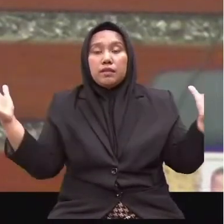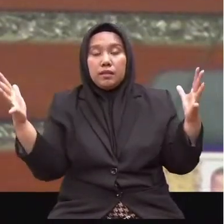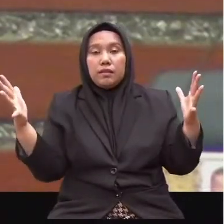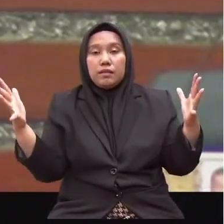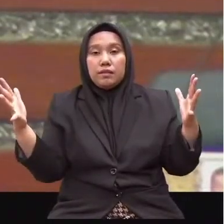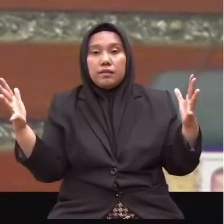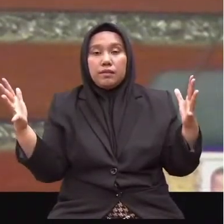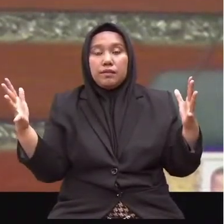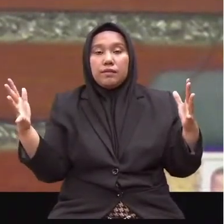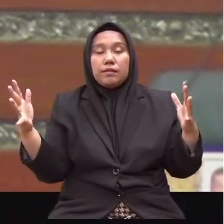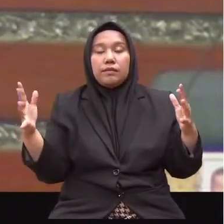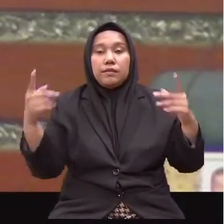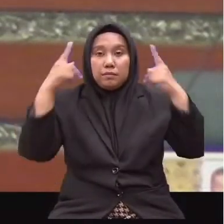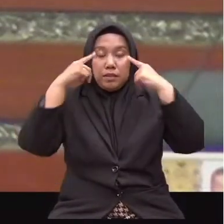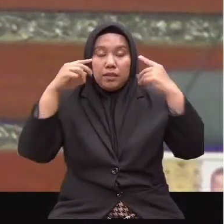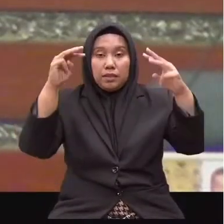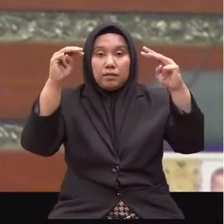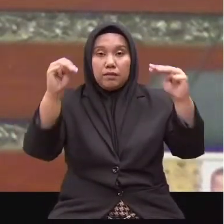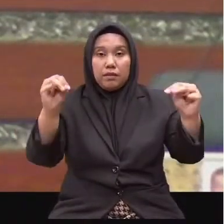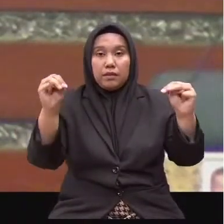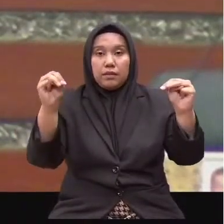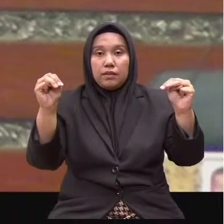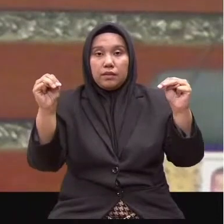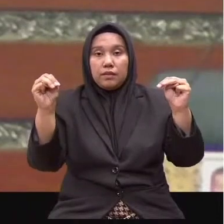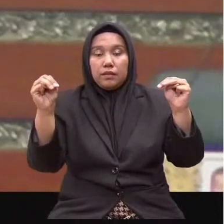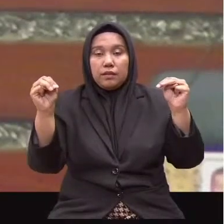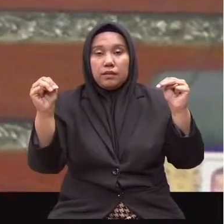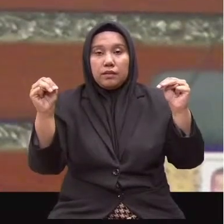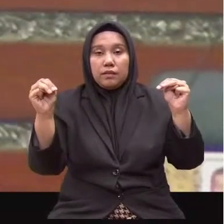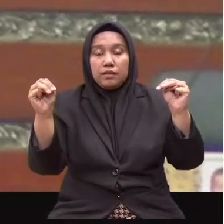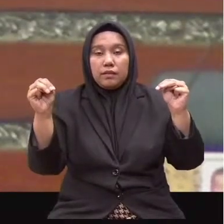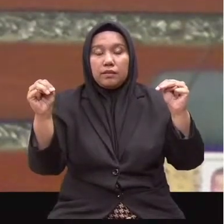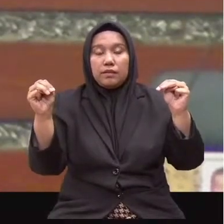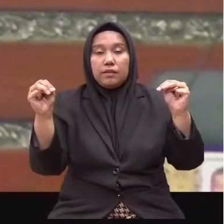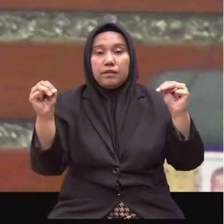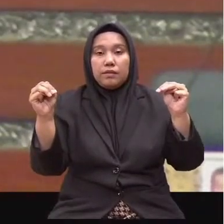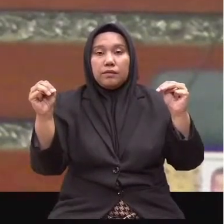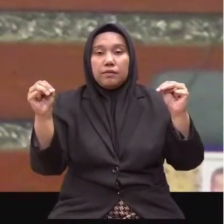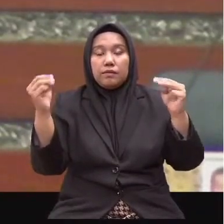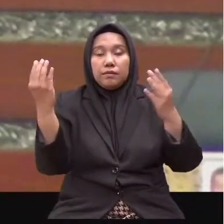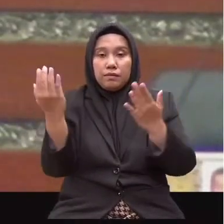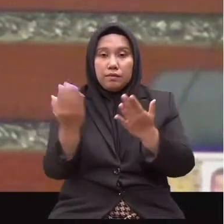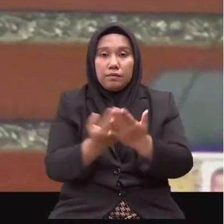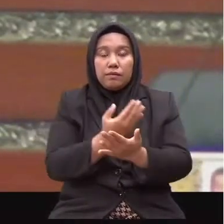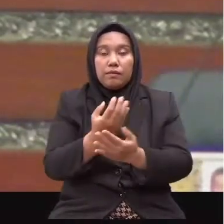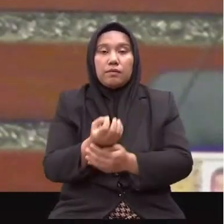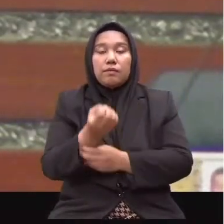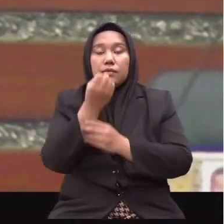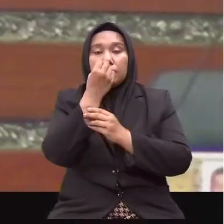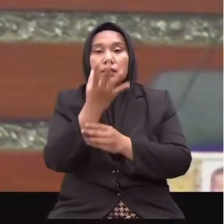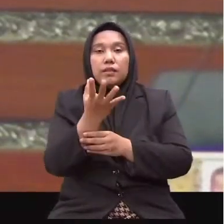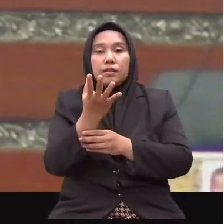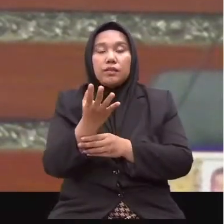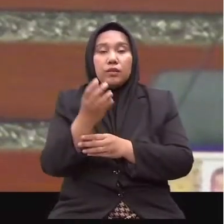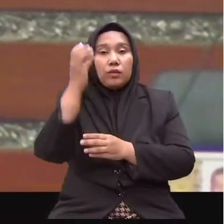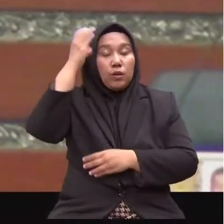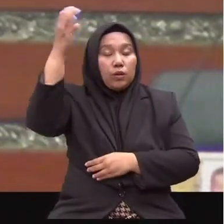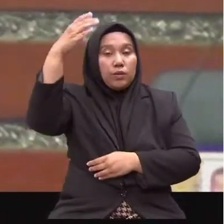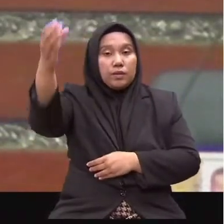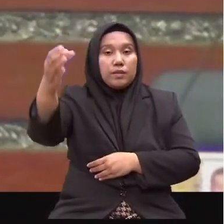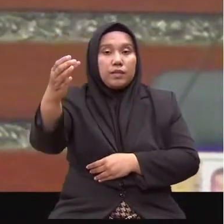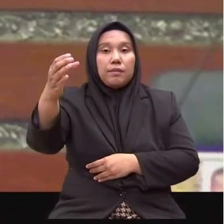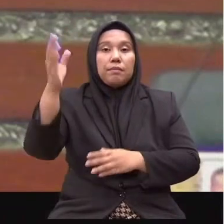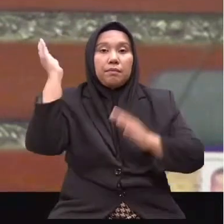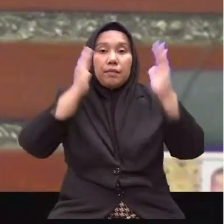apabila Perdana Menteri kita dibawa kerajaan perpaduan baru kita mengetengahkan konsep Malaysia Madani